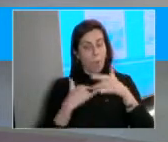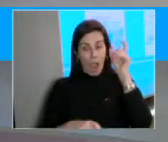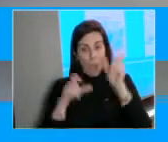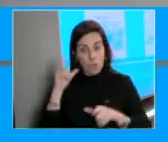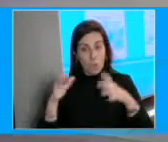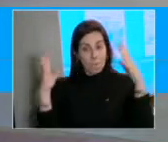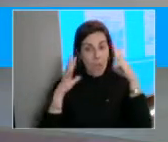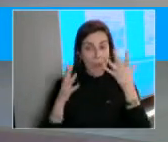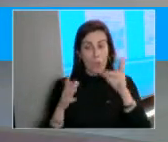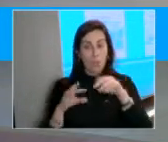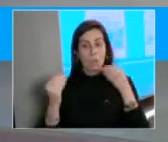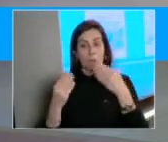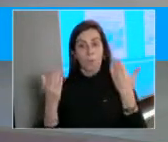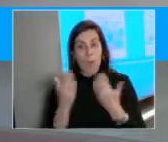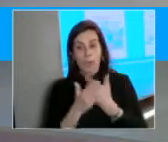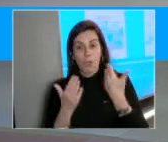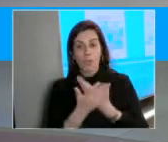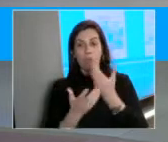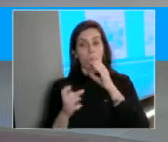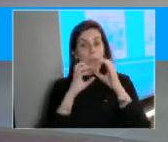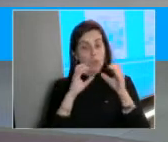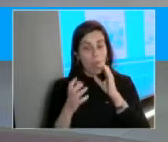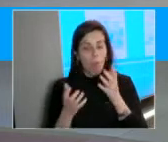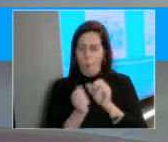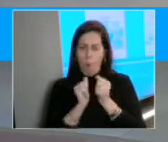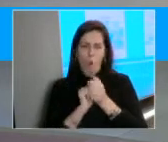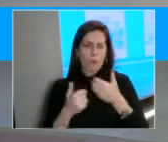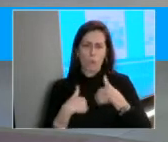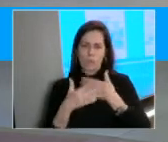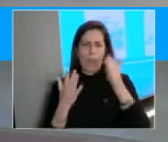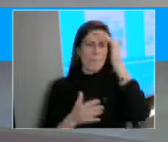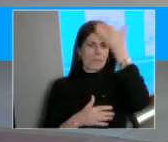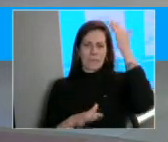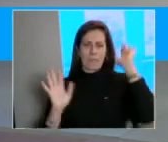יש דיווחים בתקשורת שמעידים על פאניקה, או שאולי אנחנו סתם